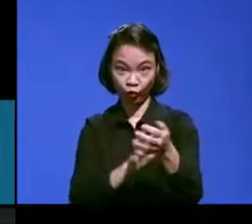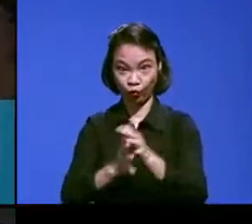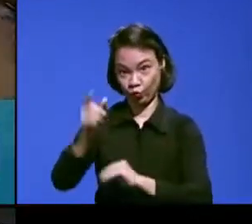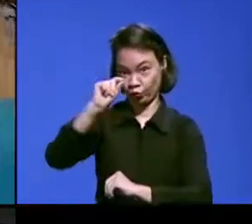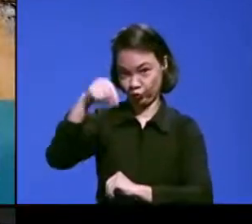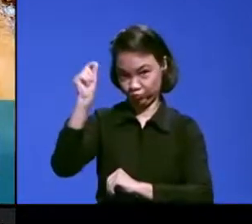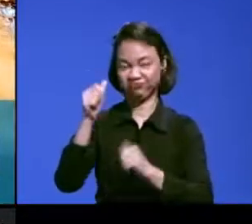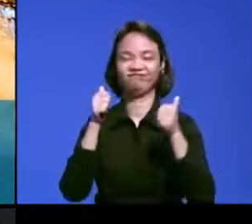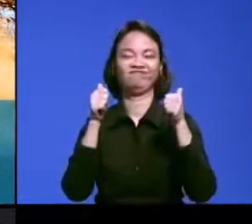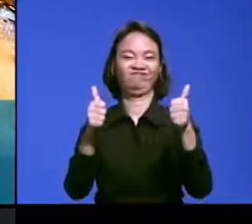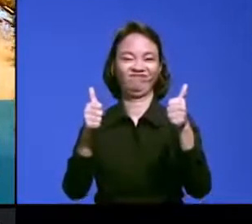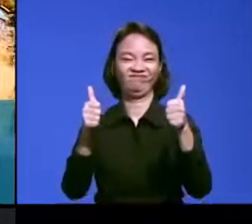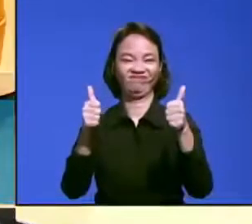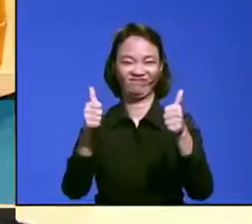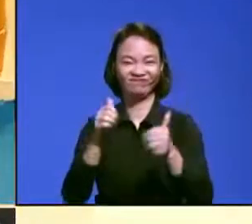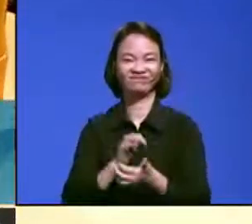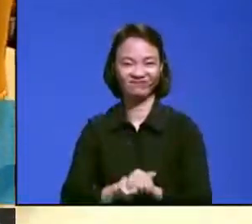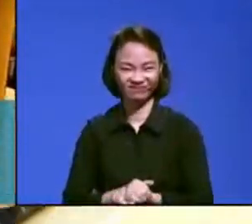cek.